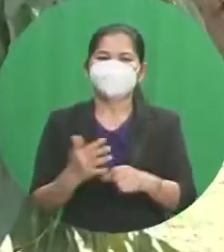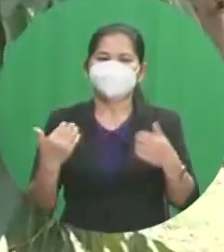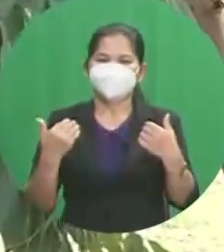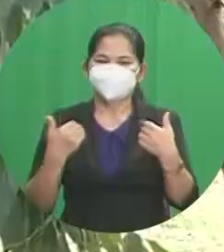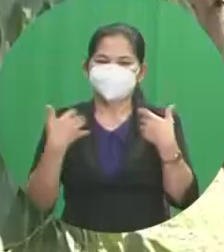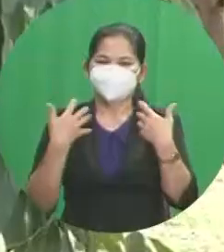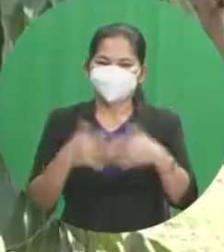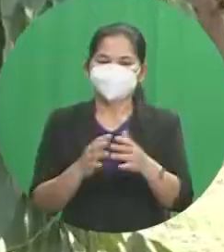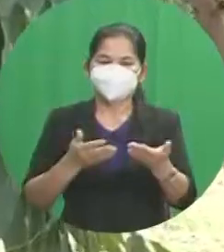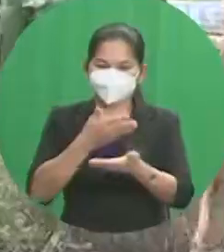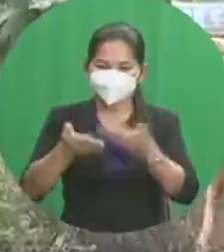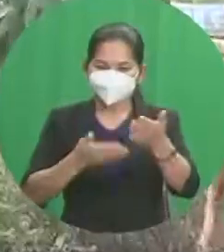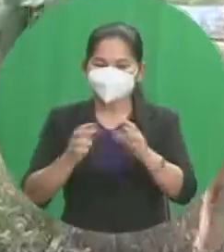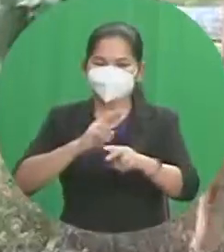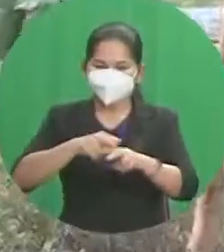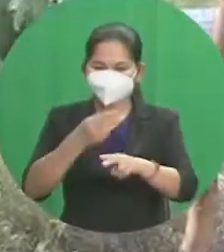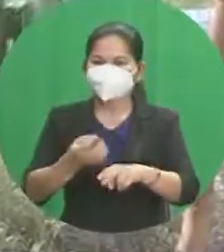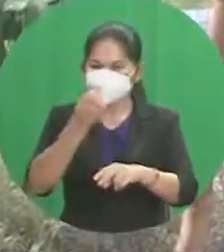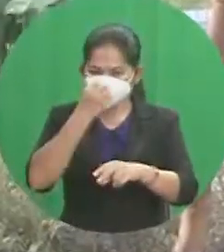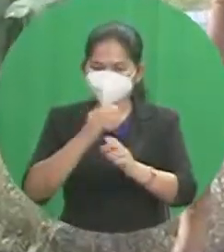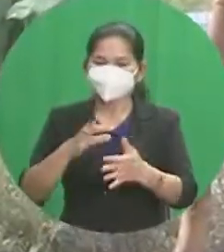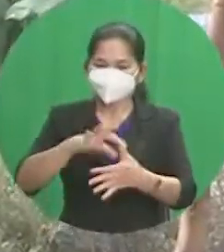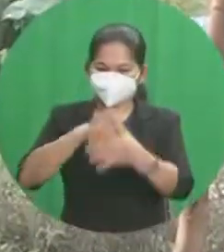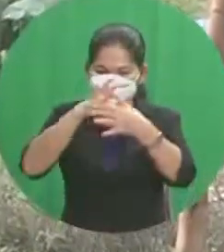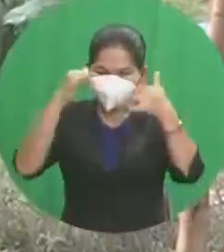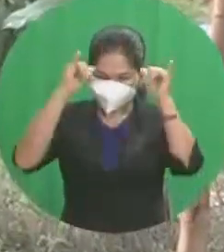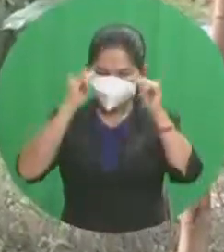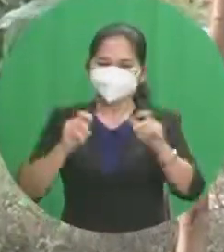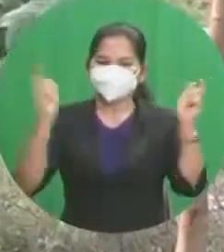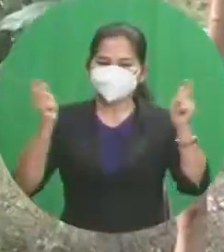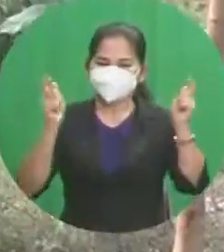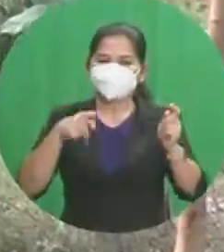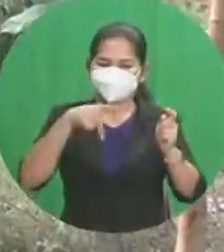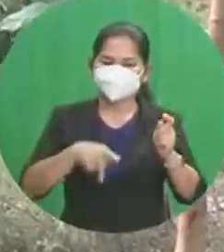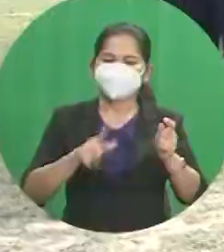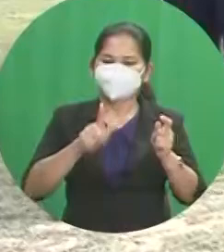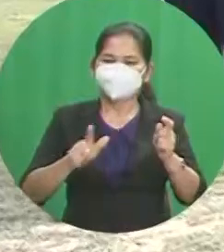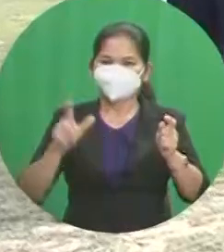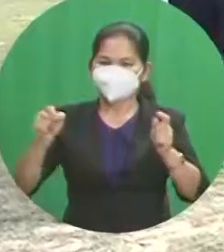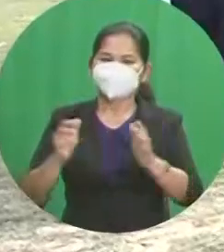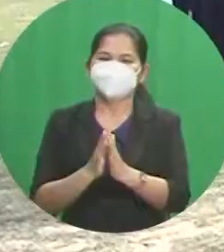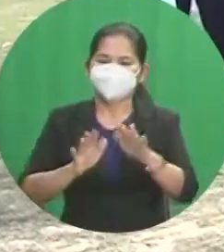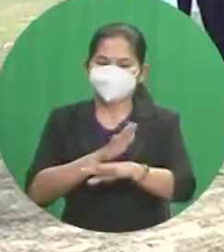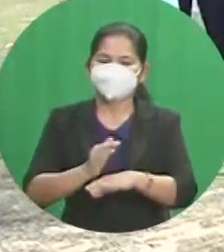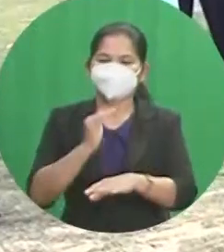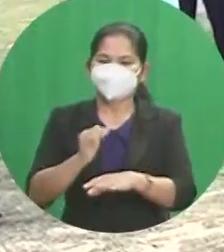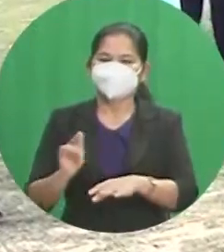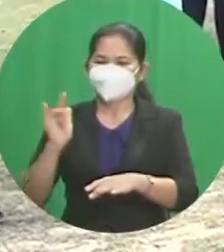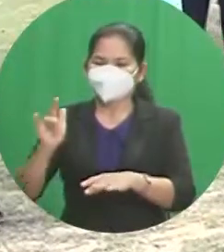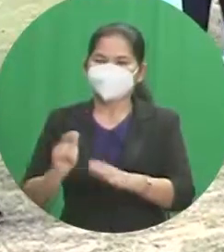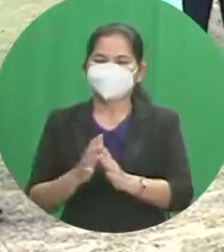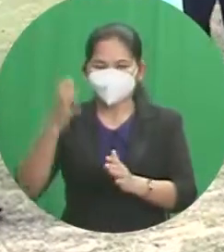COVID-19 និងបានចែកអំណោយជាកញ្ចប់អាហារនិងសាច់គោសម្រាប់ថ្ងៃបុណ្យរយ៉ាហាជីស្ថិតនៅស្រុកសាមគ្គីមានជ័យ